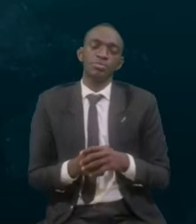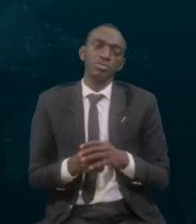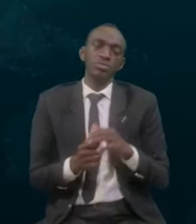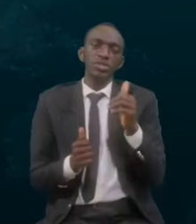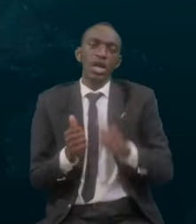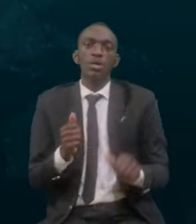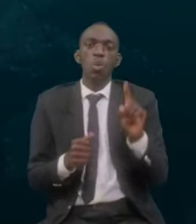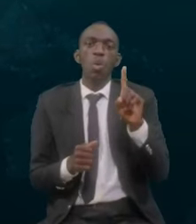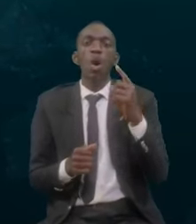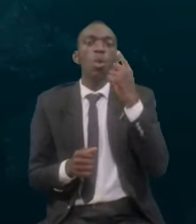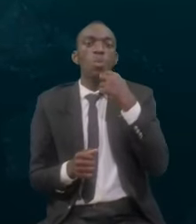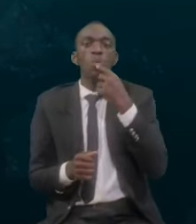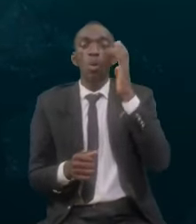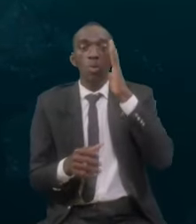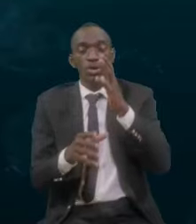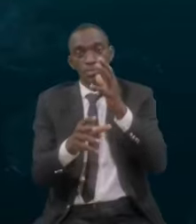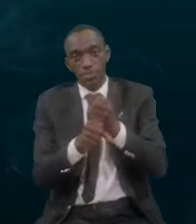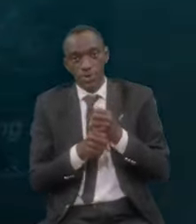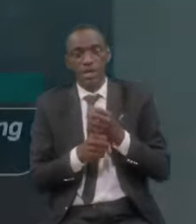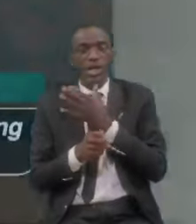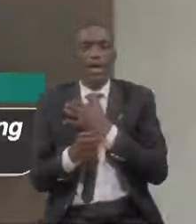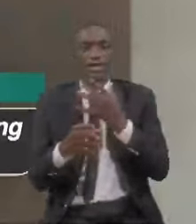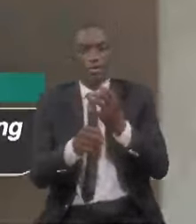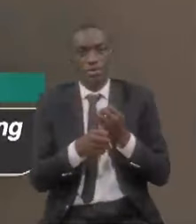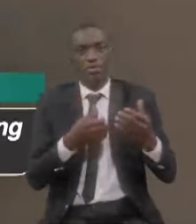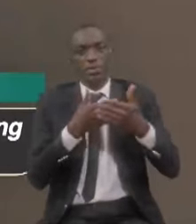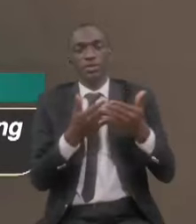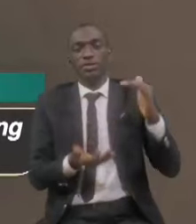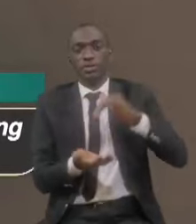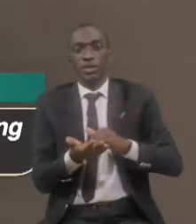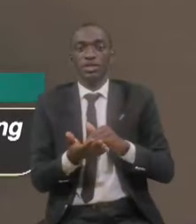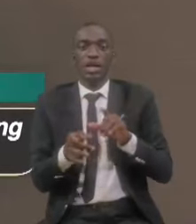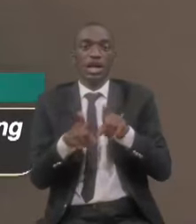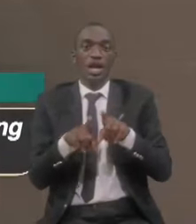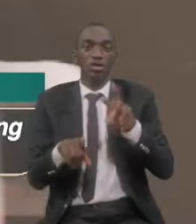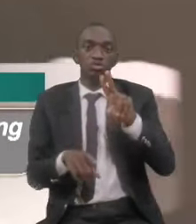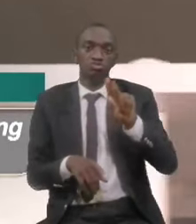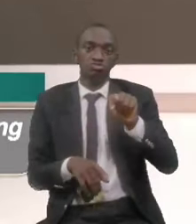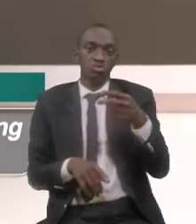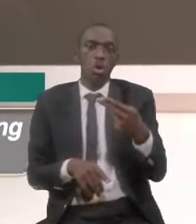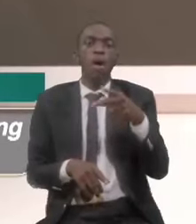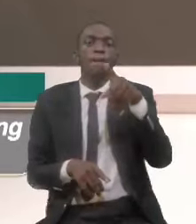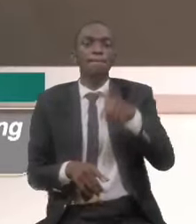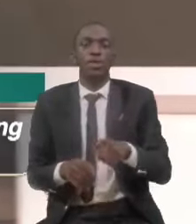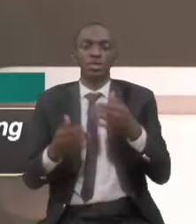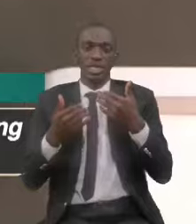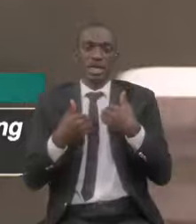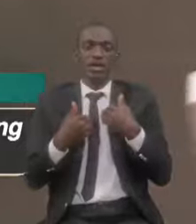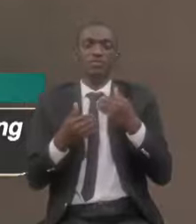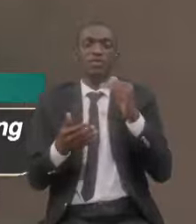La dernière lettre H, c'est le dur labeur. Il faut le dur labeur.